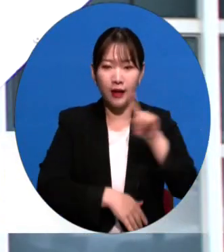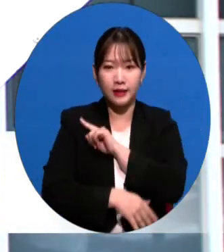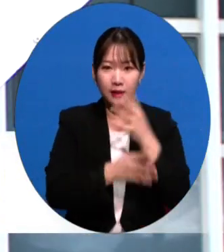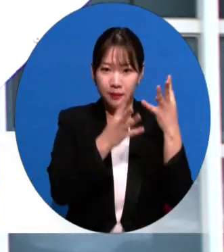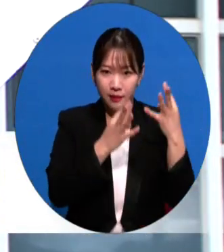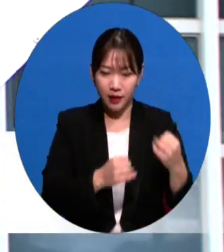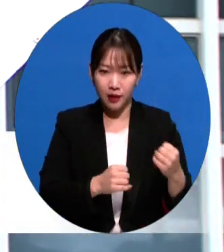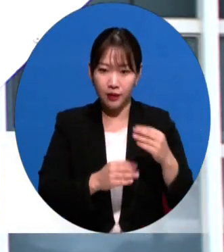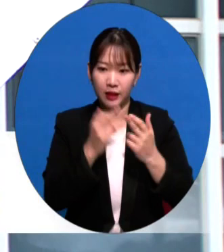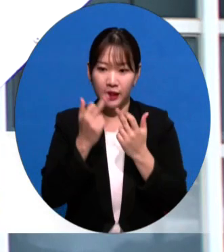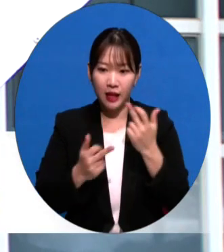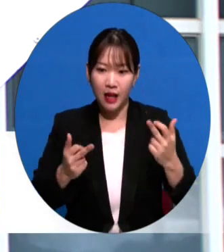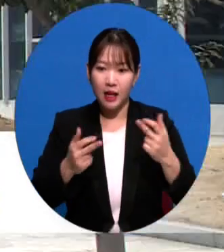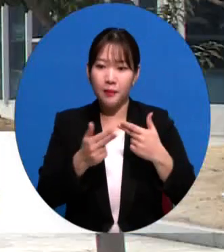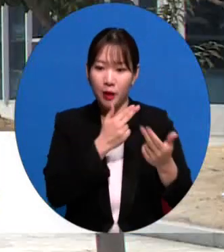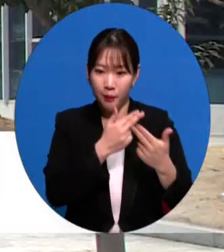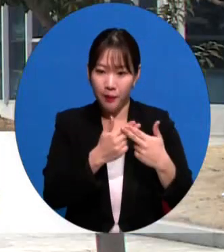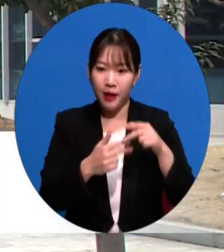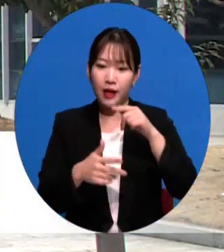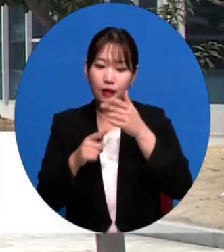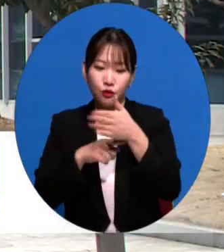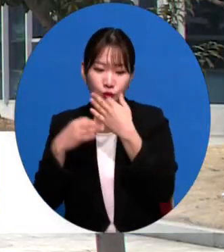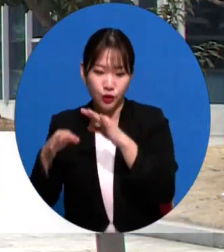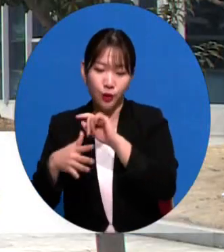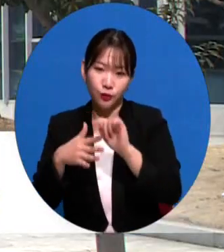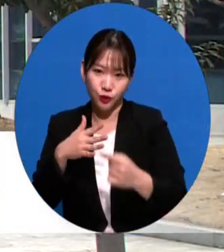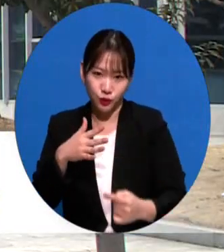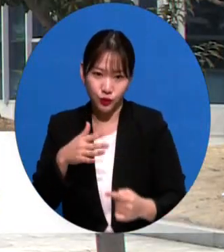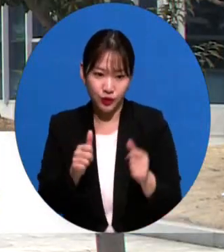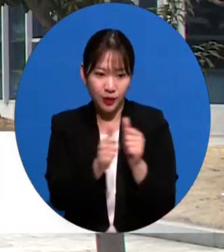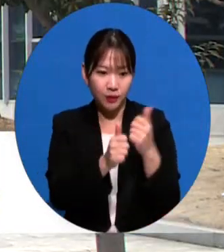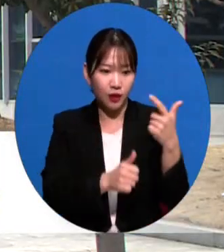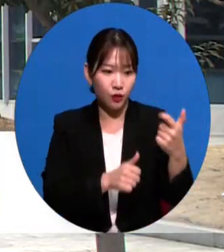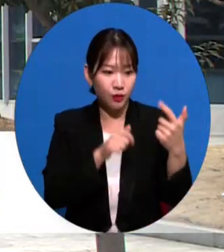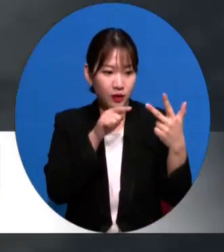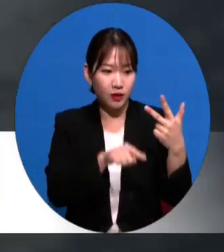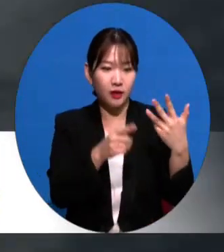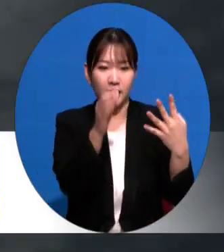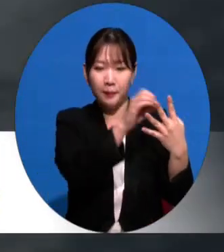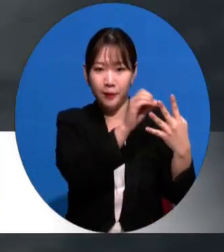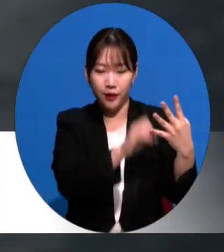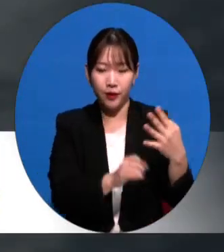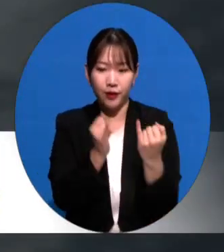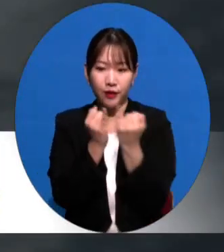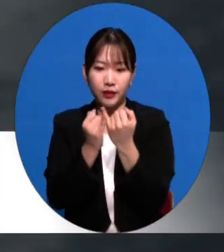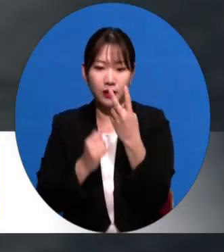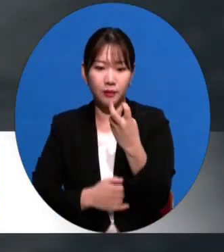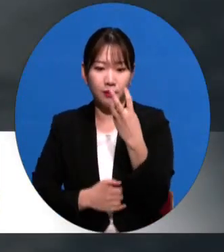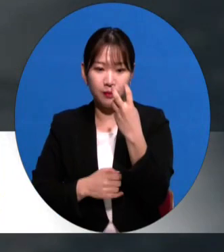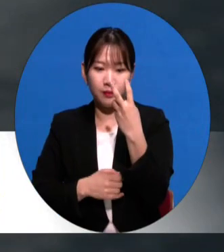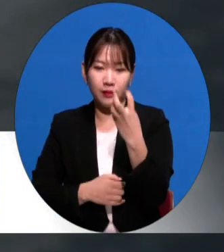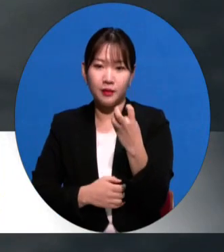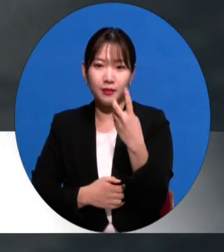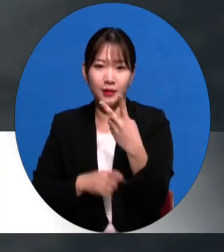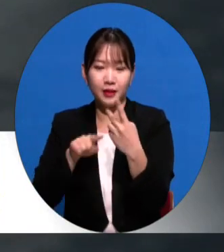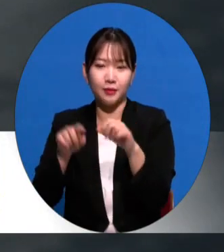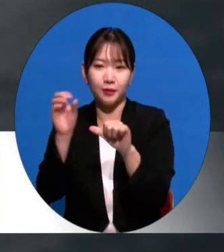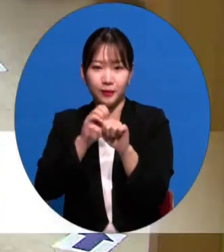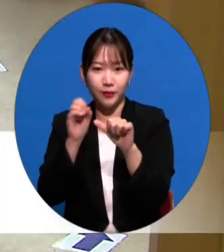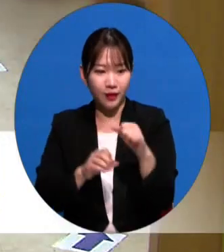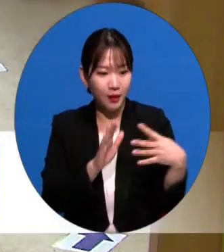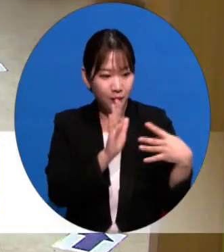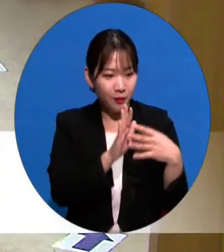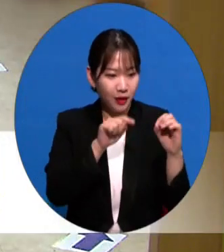많았고, 산림조합, 수협 순이었으며 남성 67.4%, 여성 32.5%,